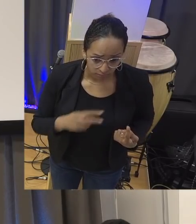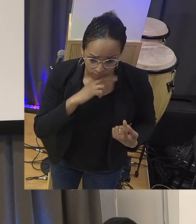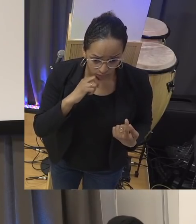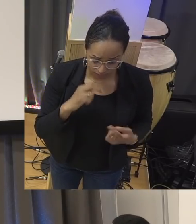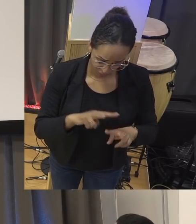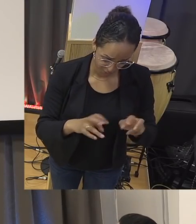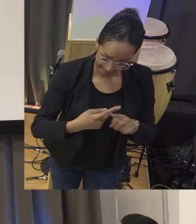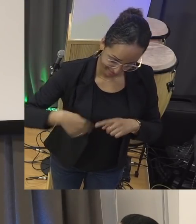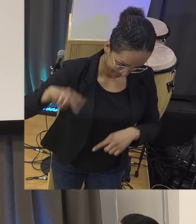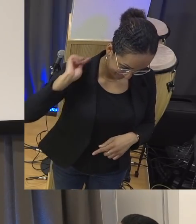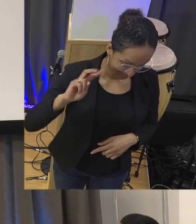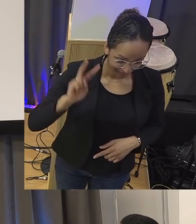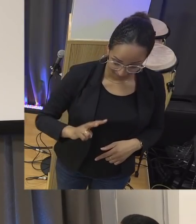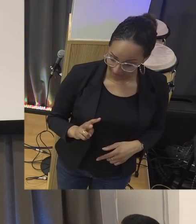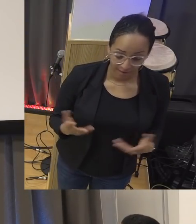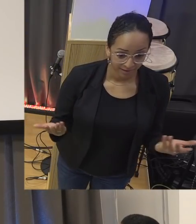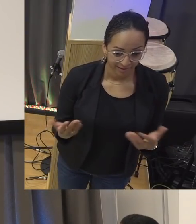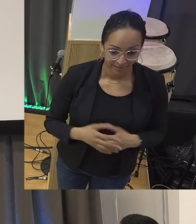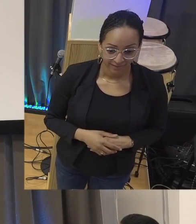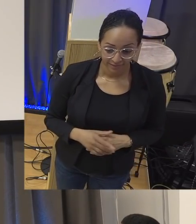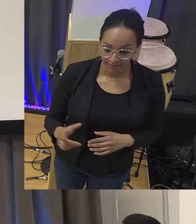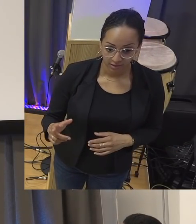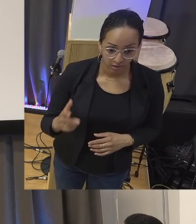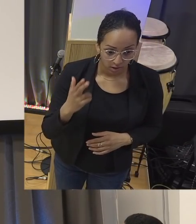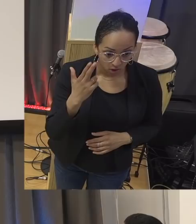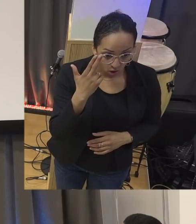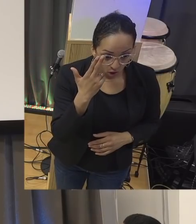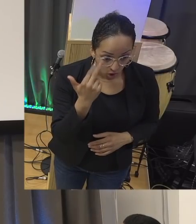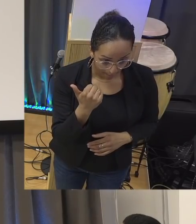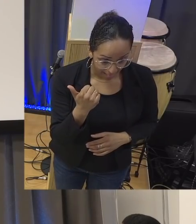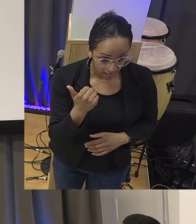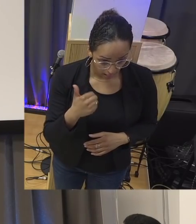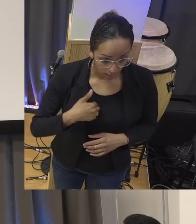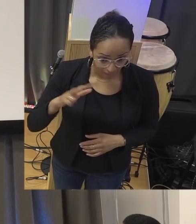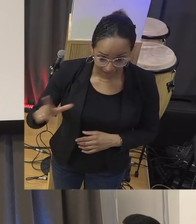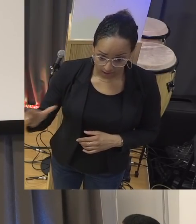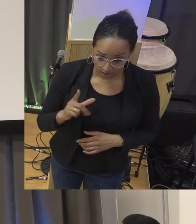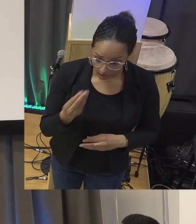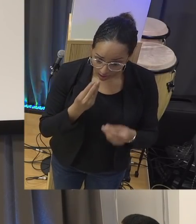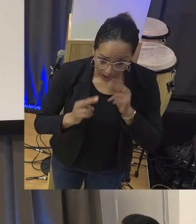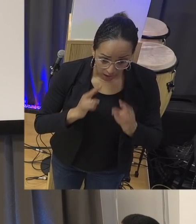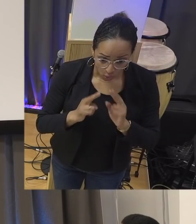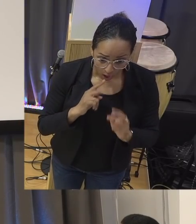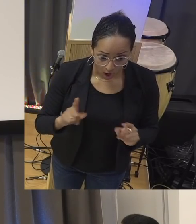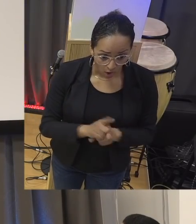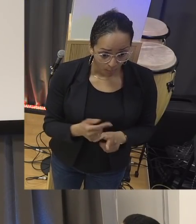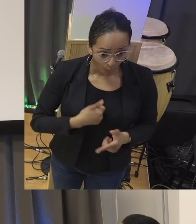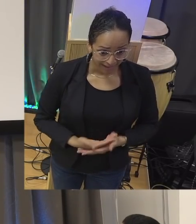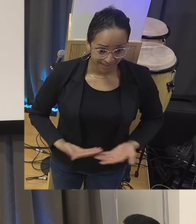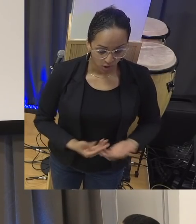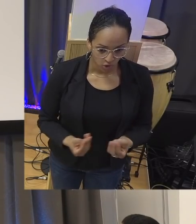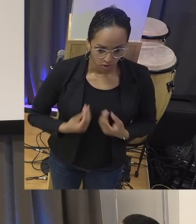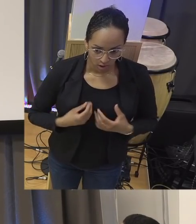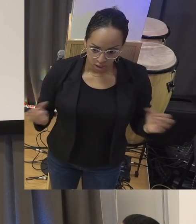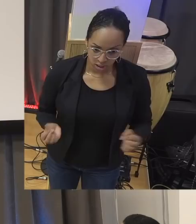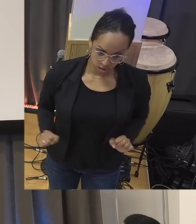Week-end dernier, je devais déjeuner avec Jean-Marie Le Pen. Il n'y a rien qui me déstabilise. Qu'une